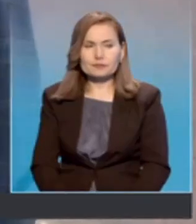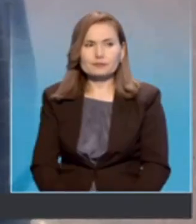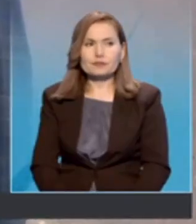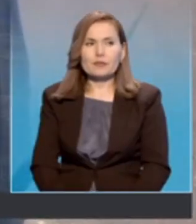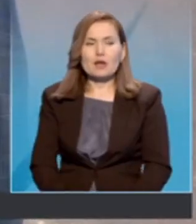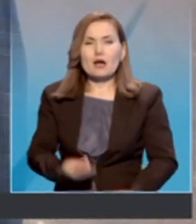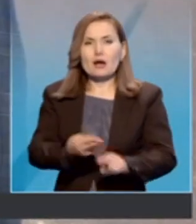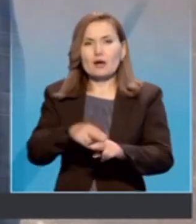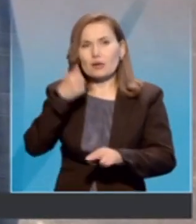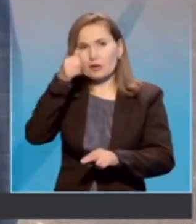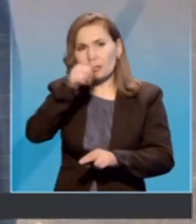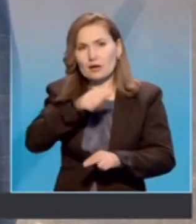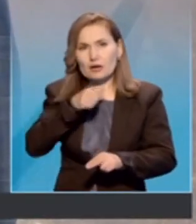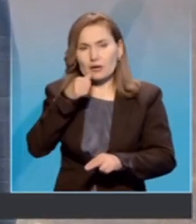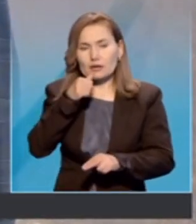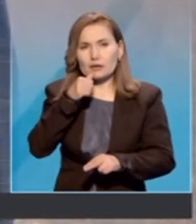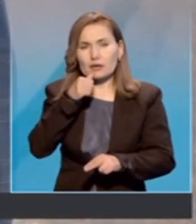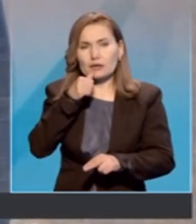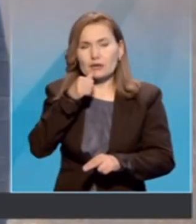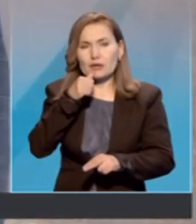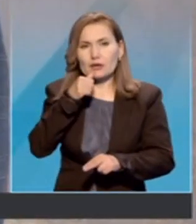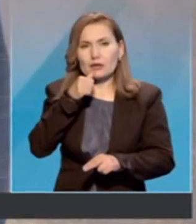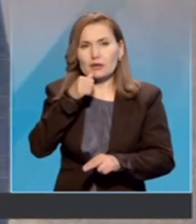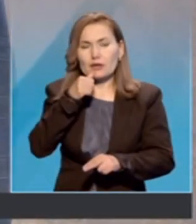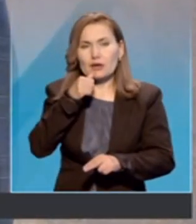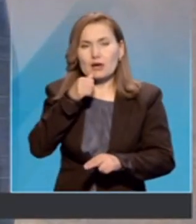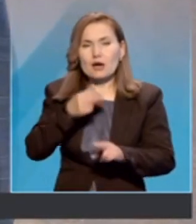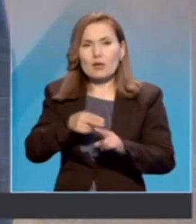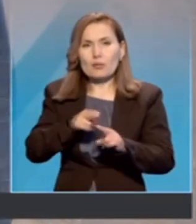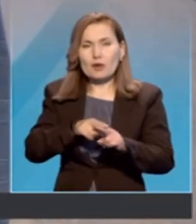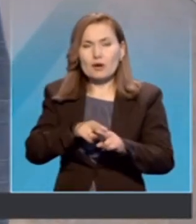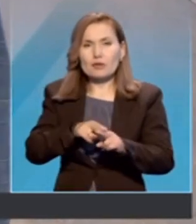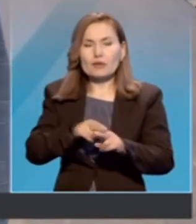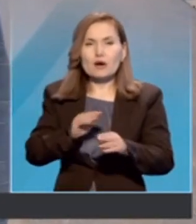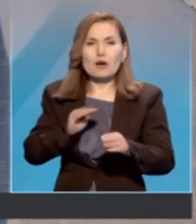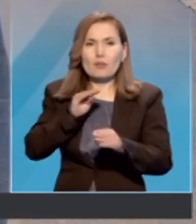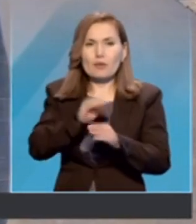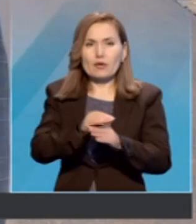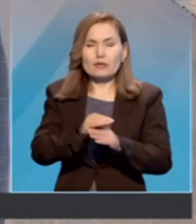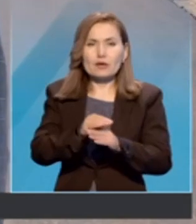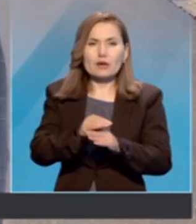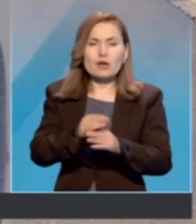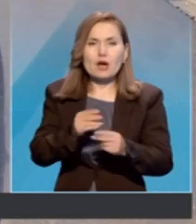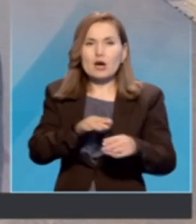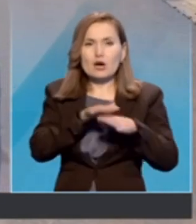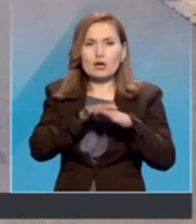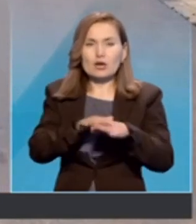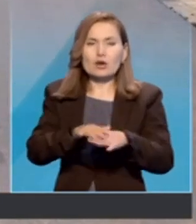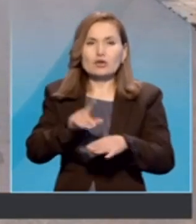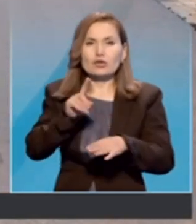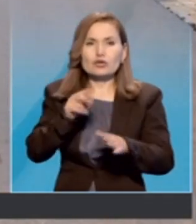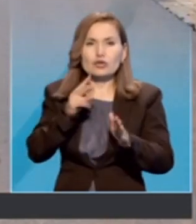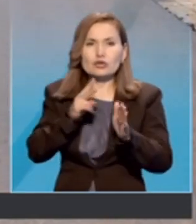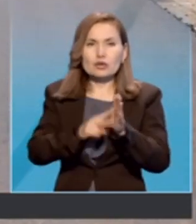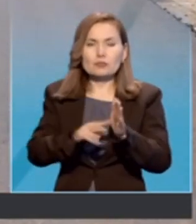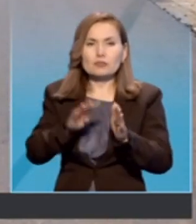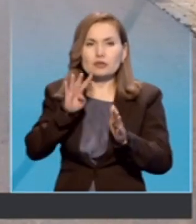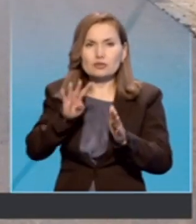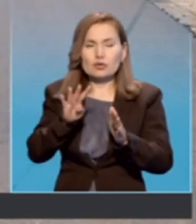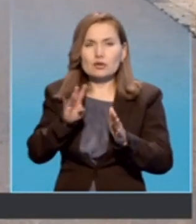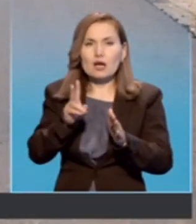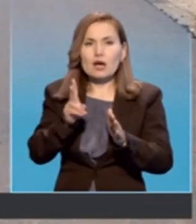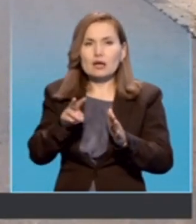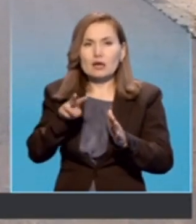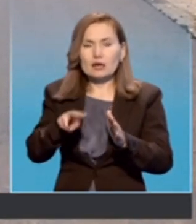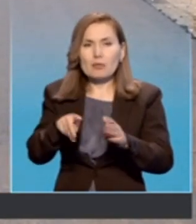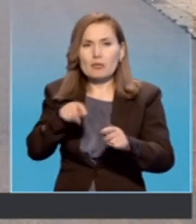Биыл былтырғы жолмен бітірген жолмен қосқанда биыл да 174 шақырым жолды